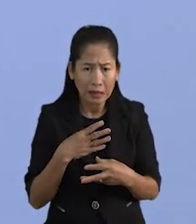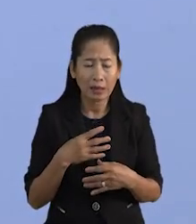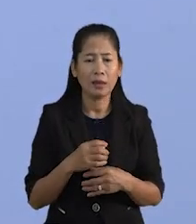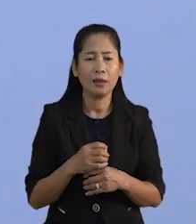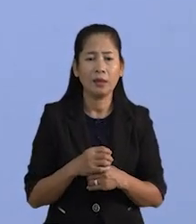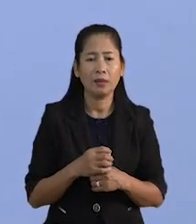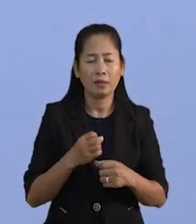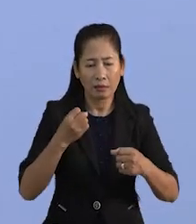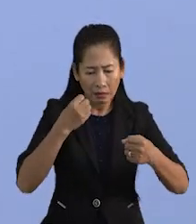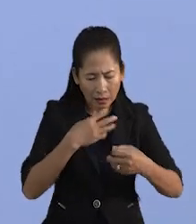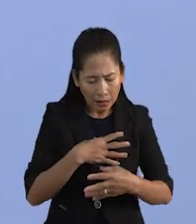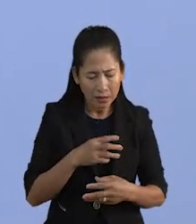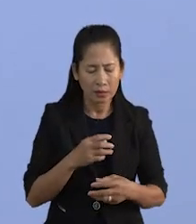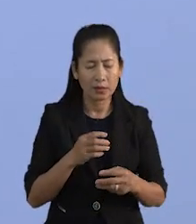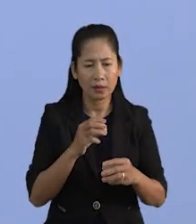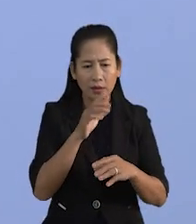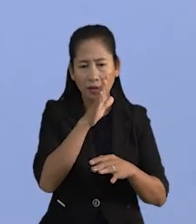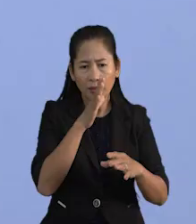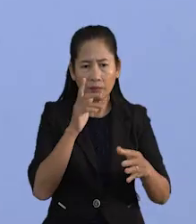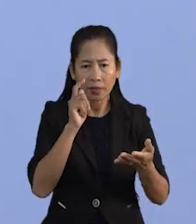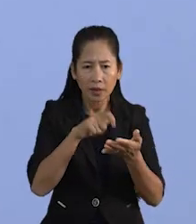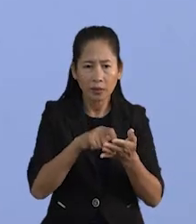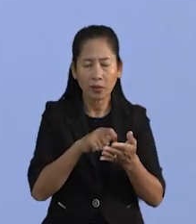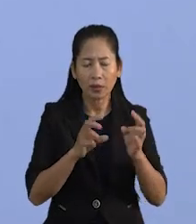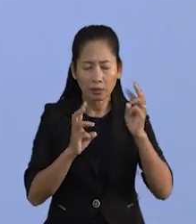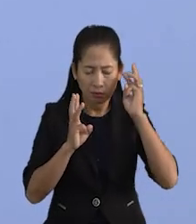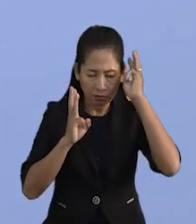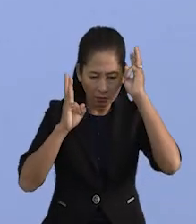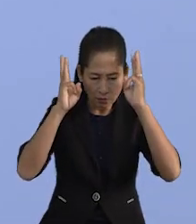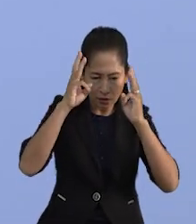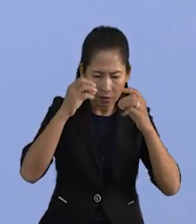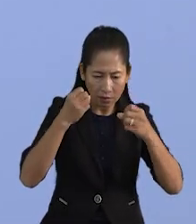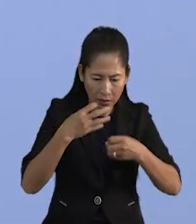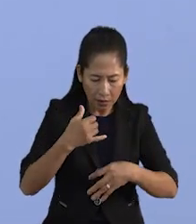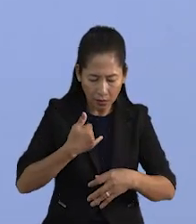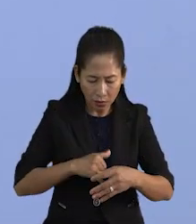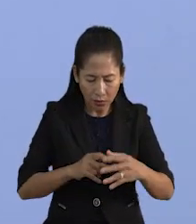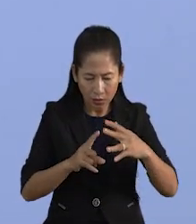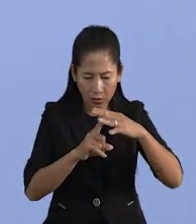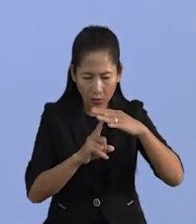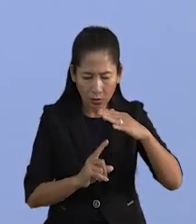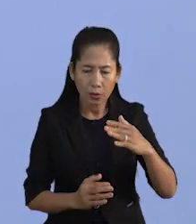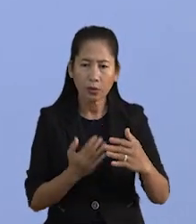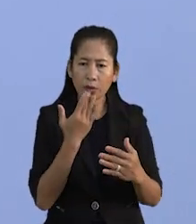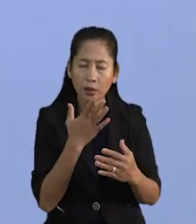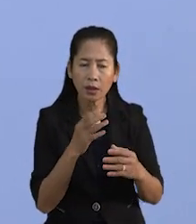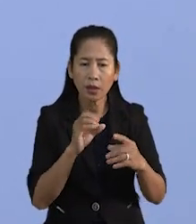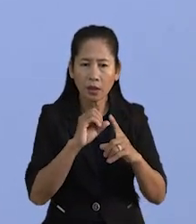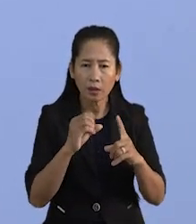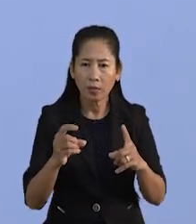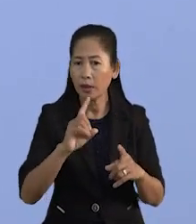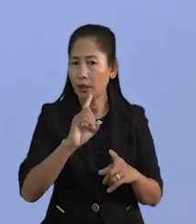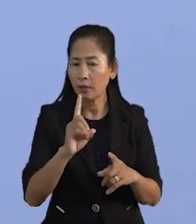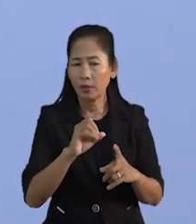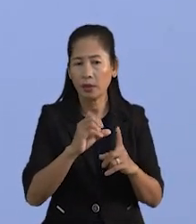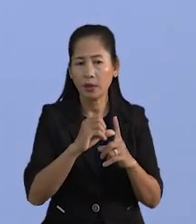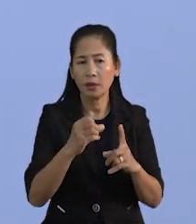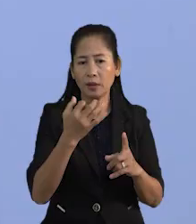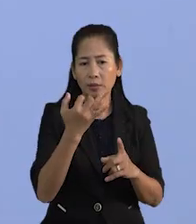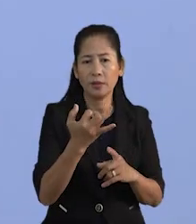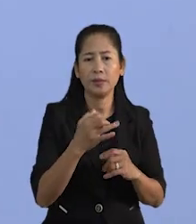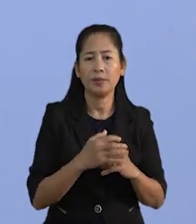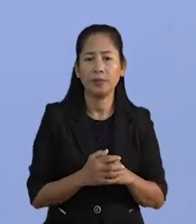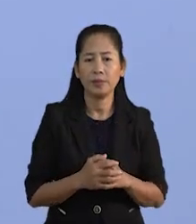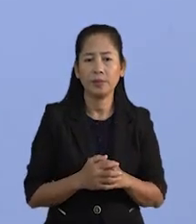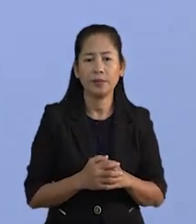បាទបារម្ភខ្លាចកូនលង់ទឹកណាអញ្ចឹងកូនមើល តើរបស់លេខណាមួយជាលេខរៀងទី